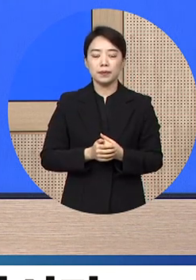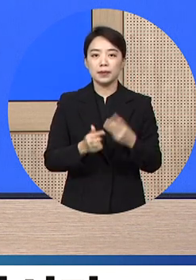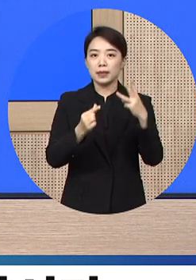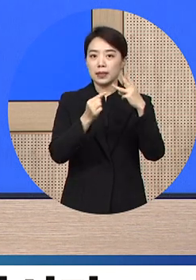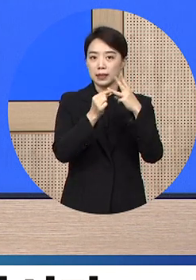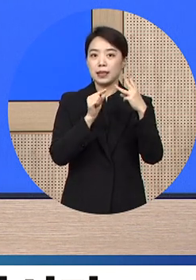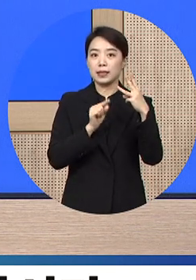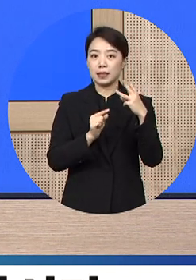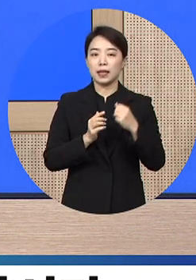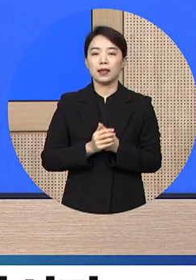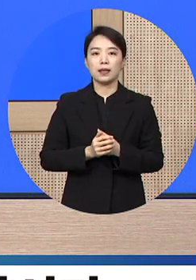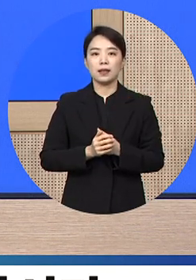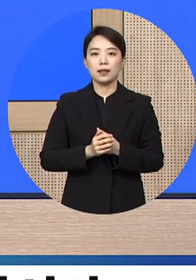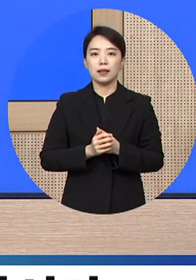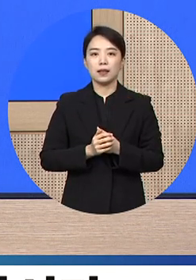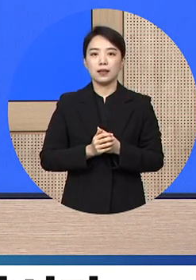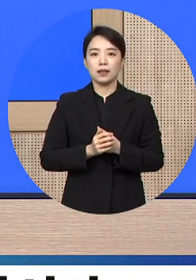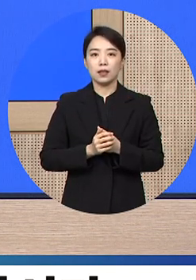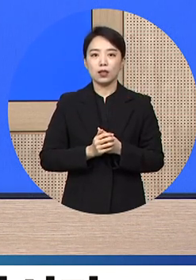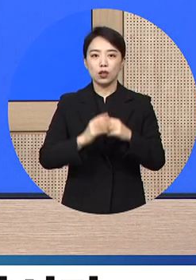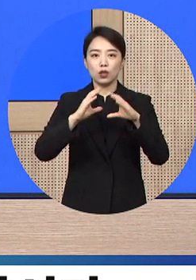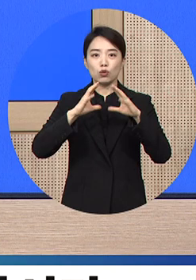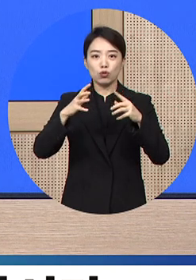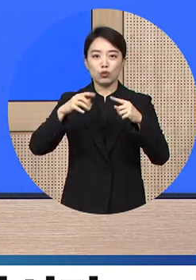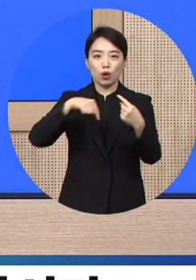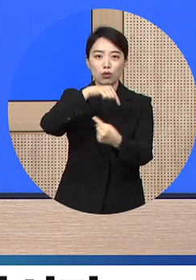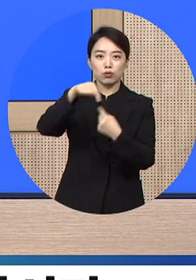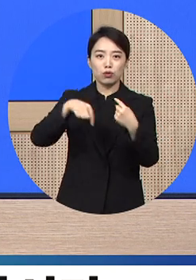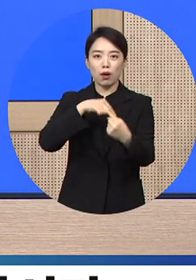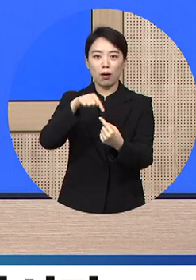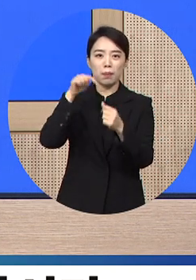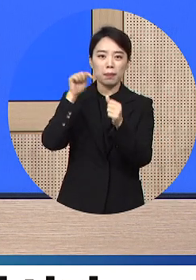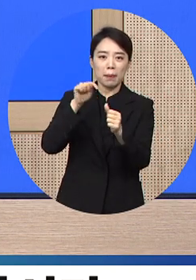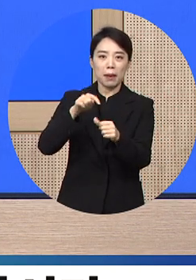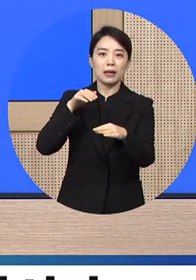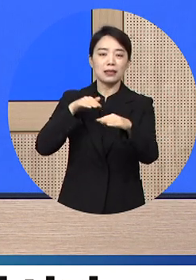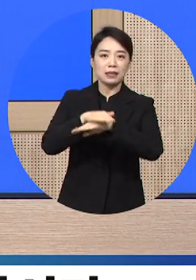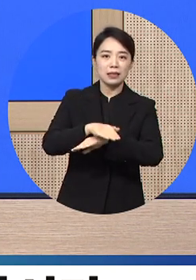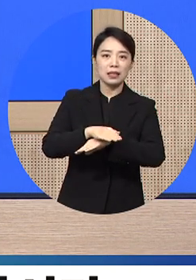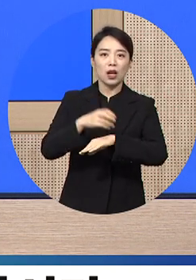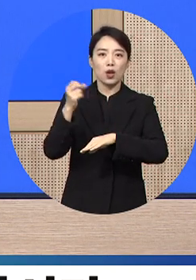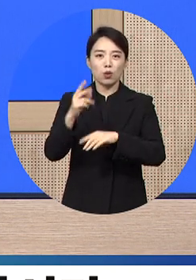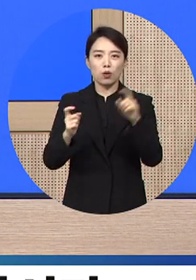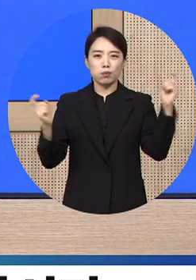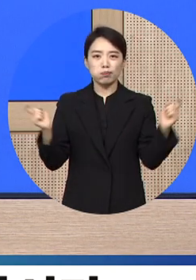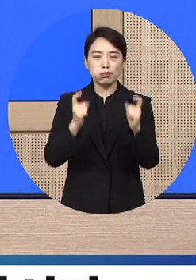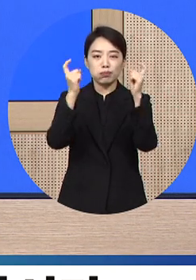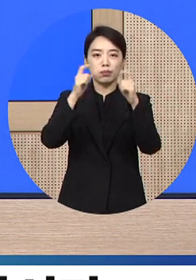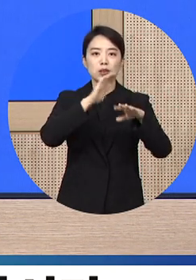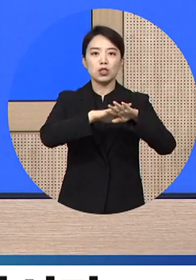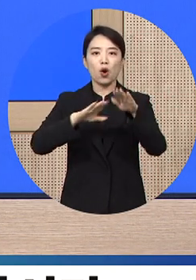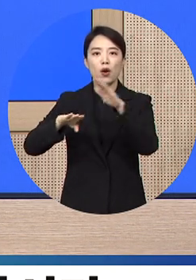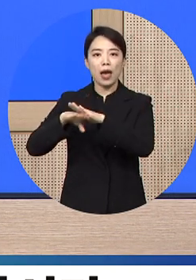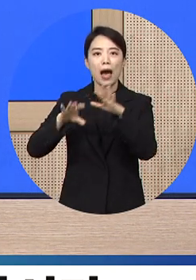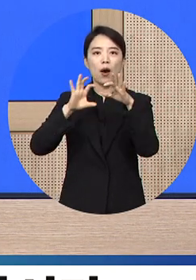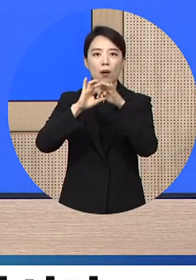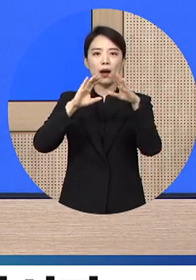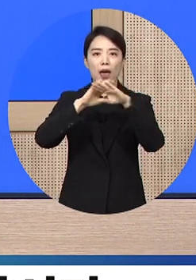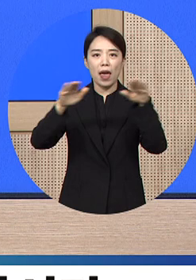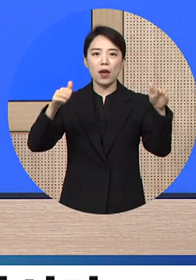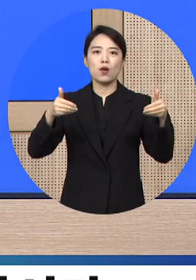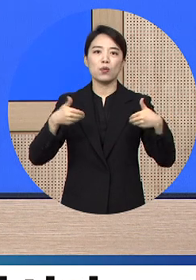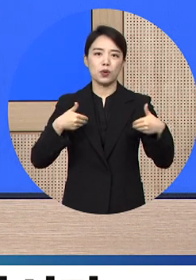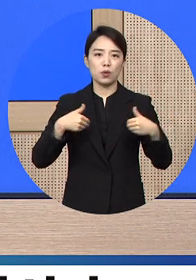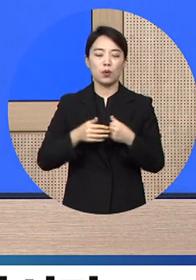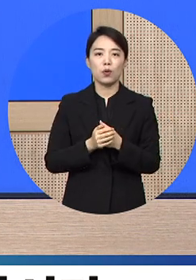셋째, 일방적 국정운영, 사생결단식 여야관계를 청산해야 합니다. 어떤